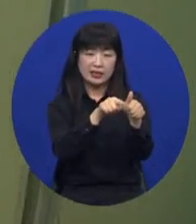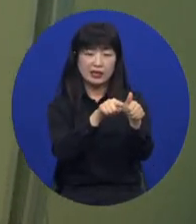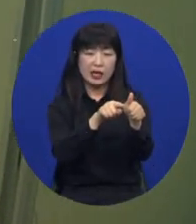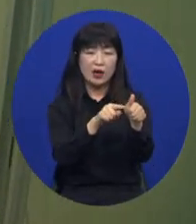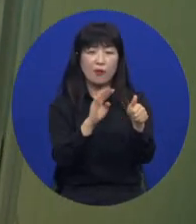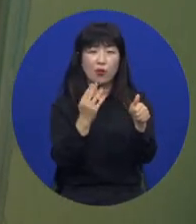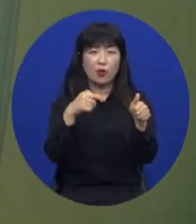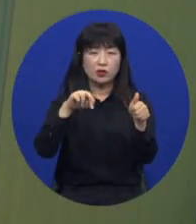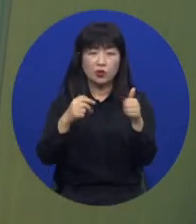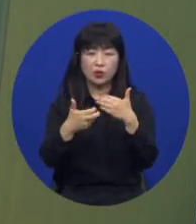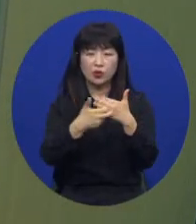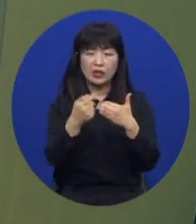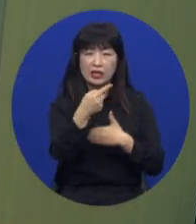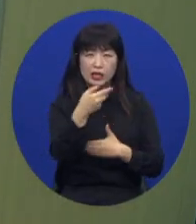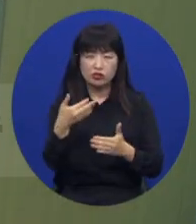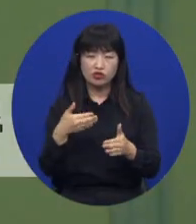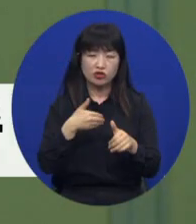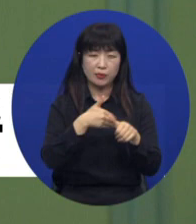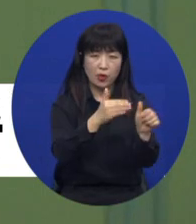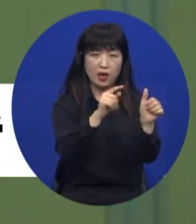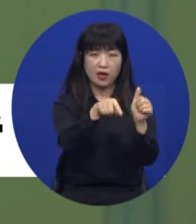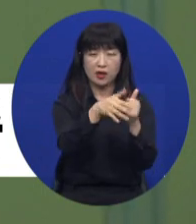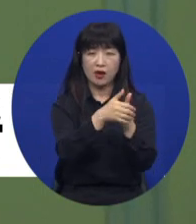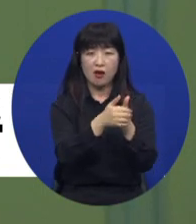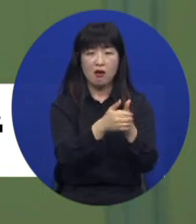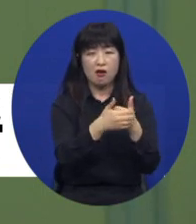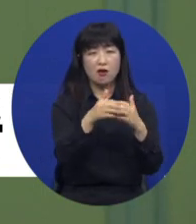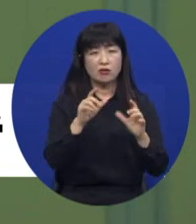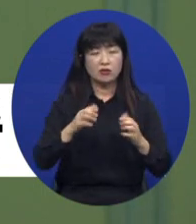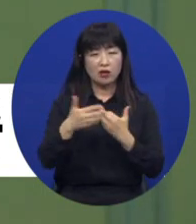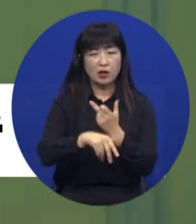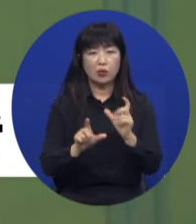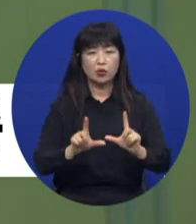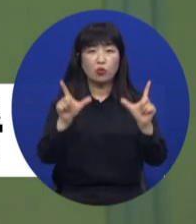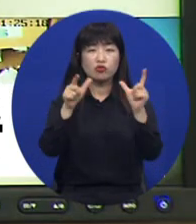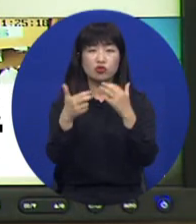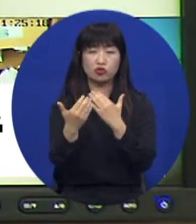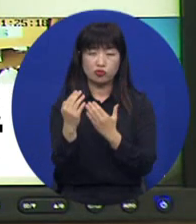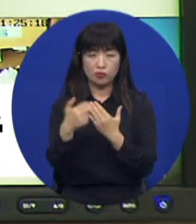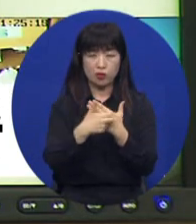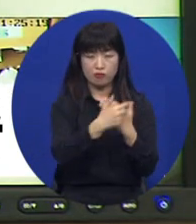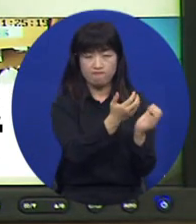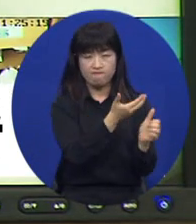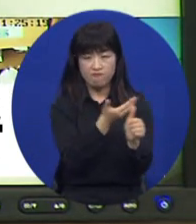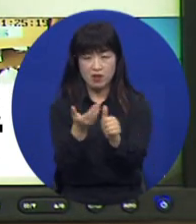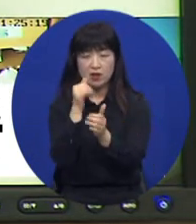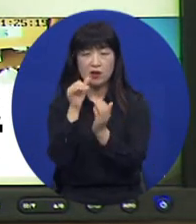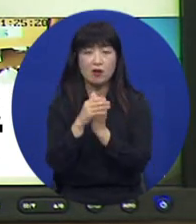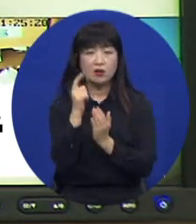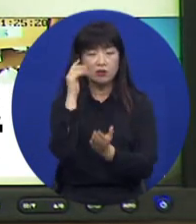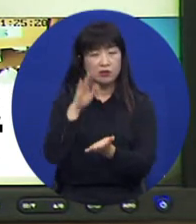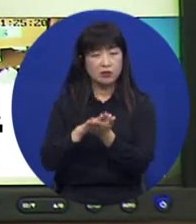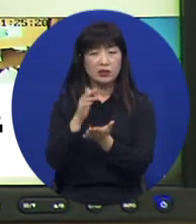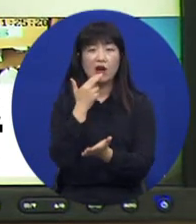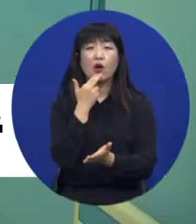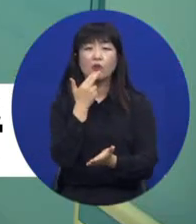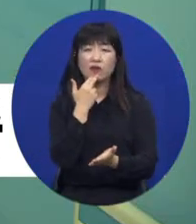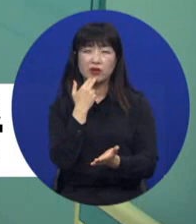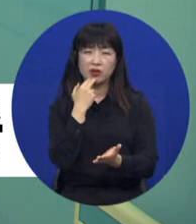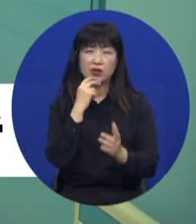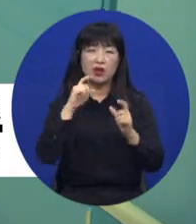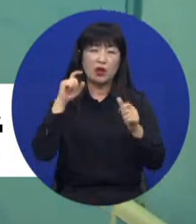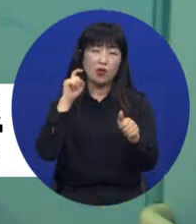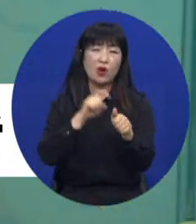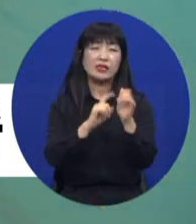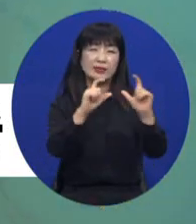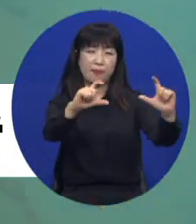측이 보낸 구급차로 서귀포시 동부보건소로 실려와 검사를 받았는데 무증상 확진 판정을 받아 서귀포 의료원으로